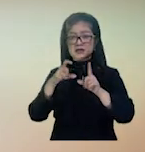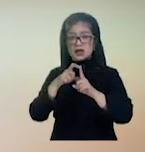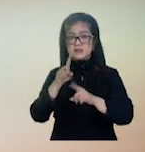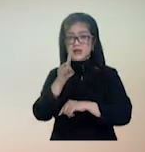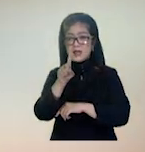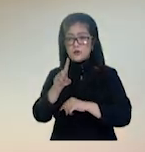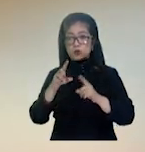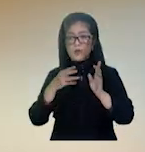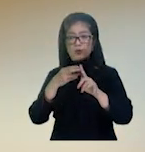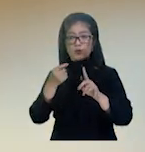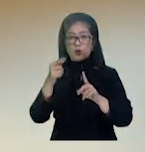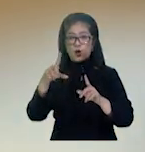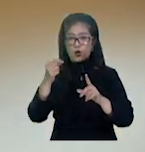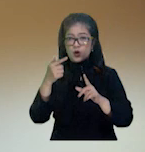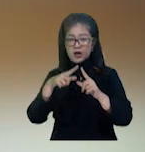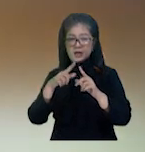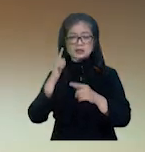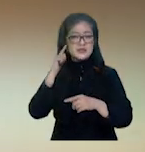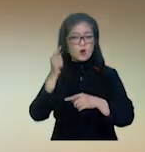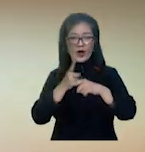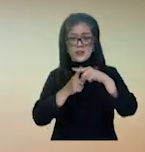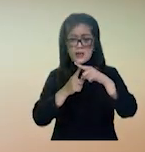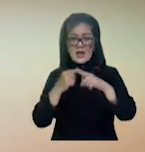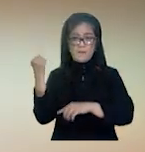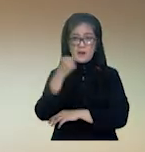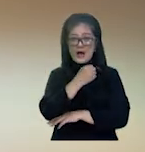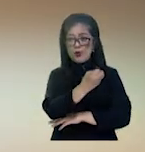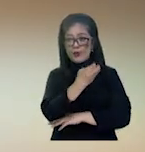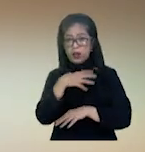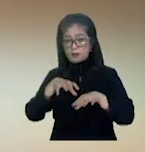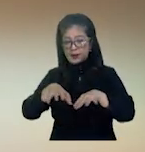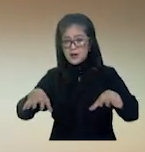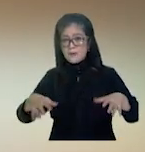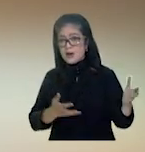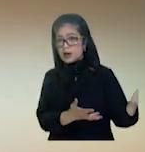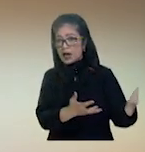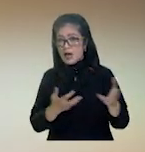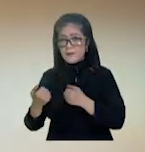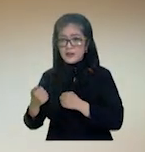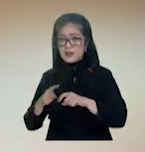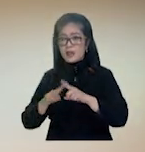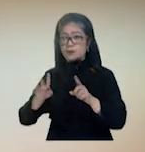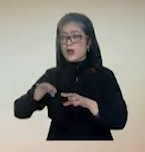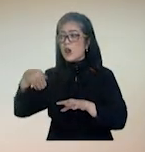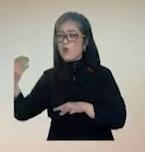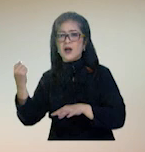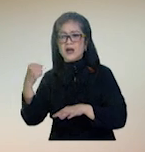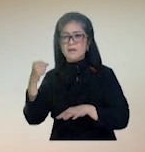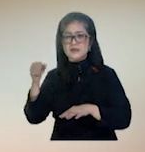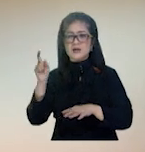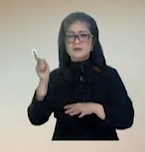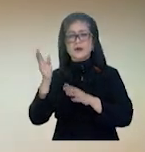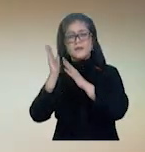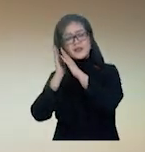Tengah. Pelaku mengaku mengambil sejumlah barang dari ruang guru, namun tak bisa keluar hingga tertidur di kursi kepala